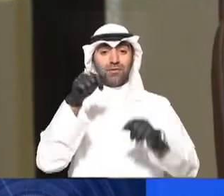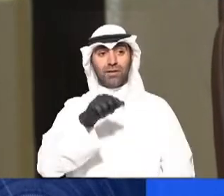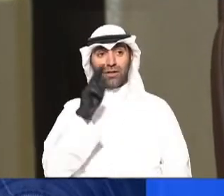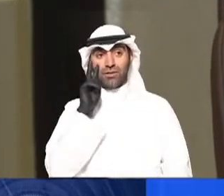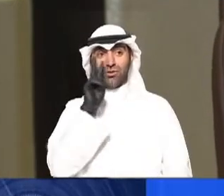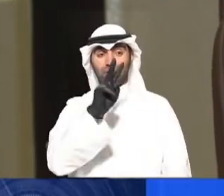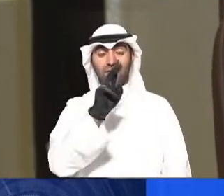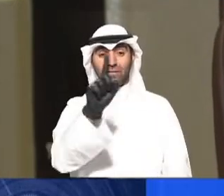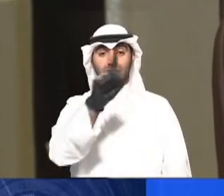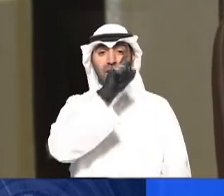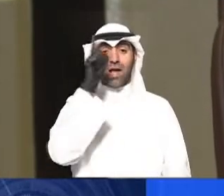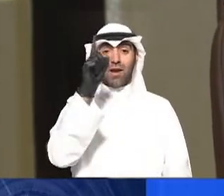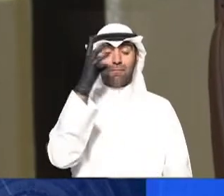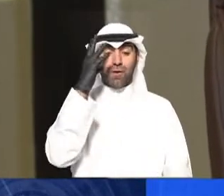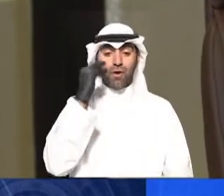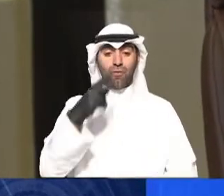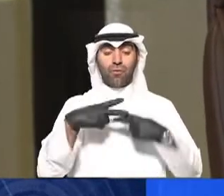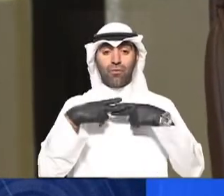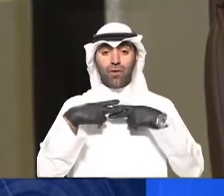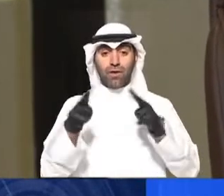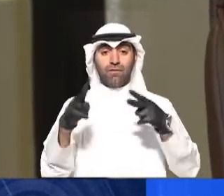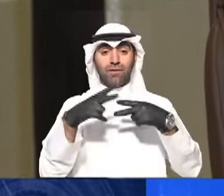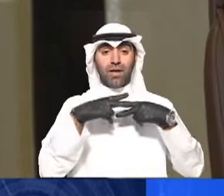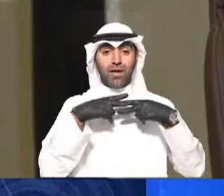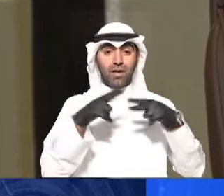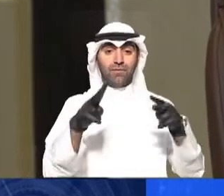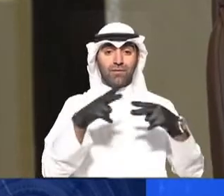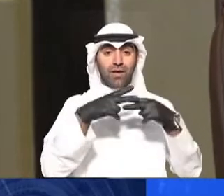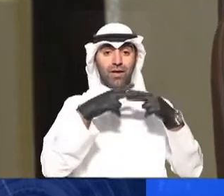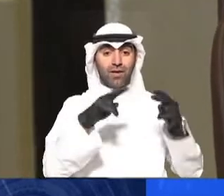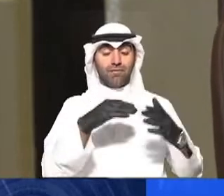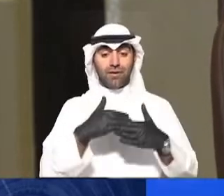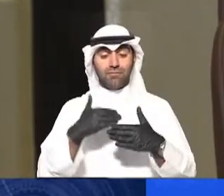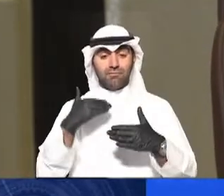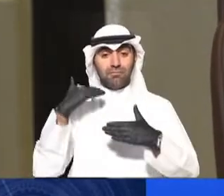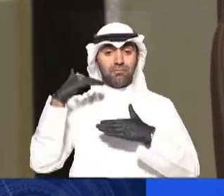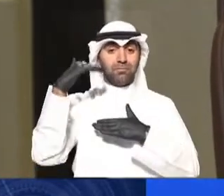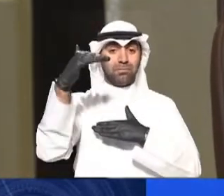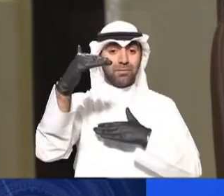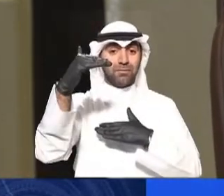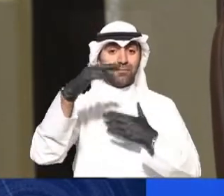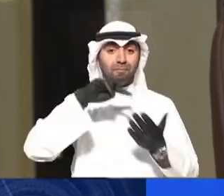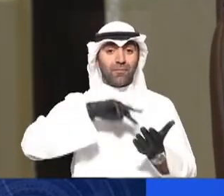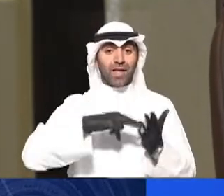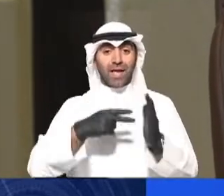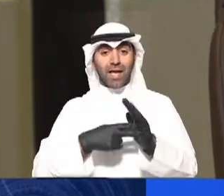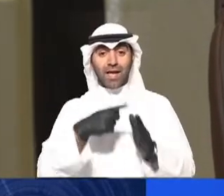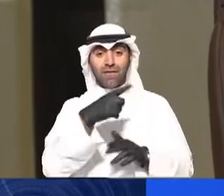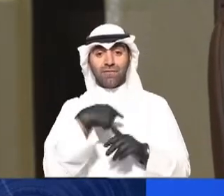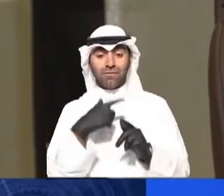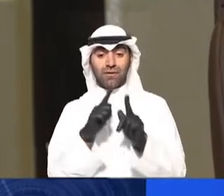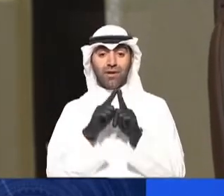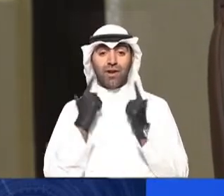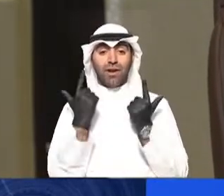الدول تتكلم عن مرحلة التعافي أو مرحلة إعادة التشغيل. الكويت